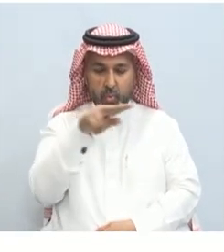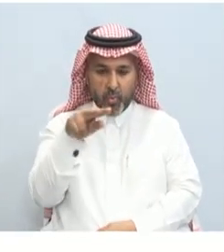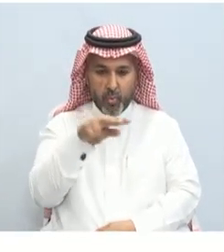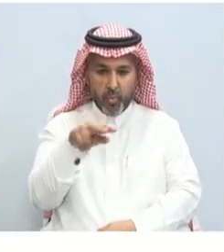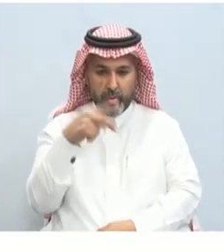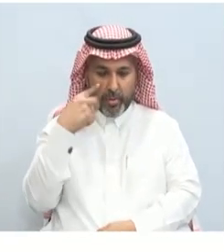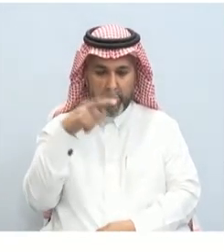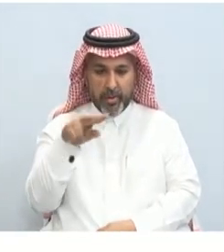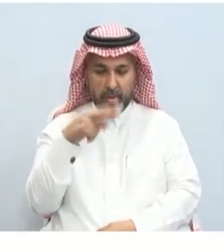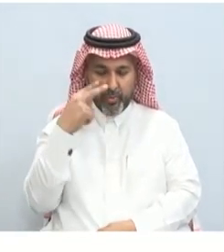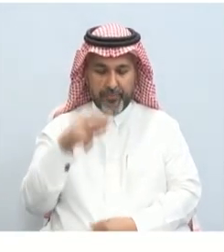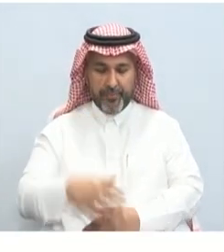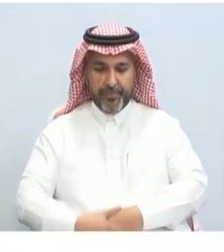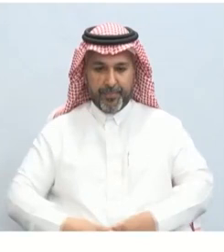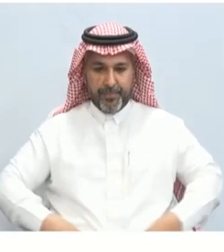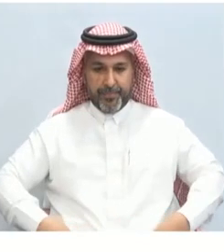نقرا